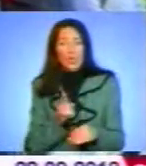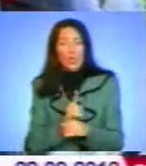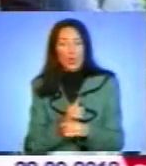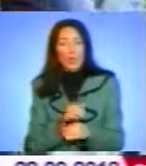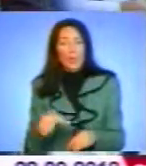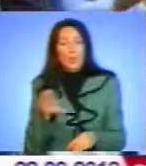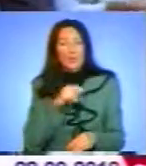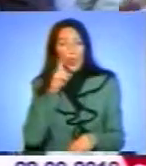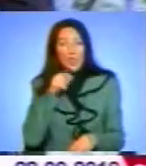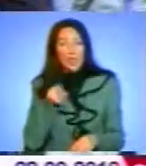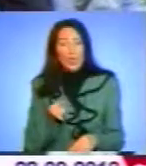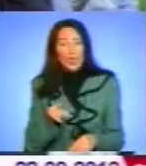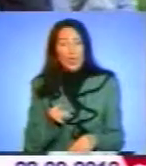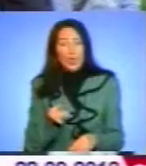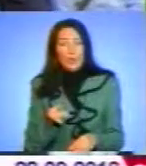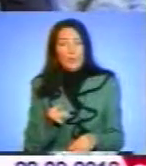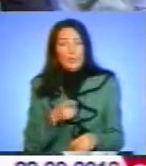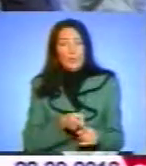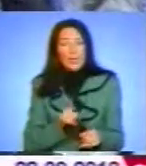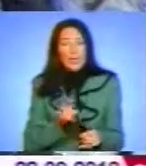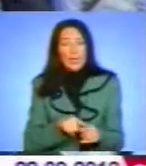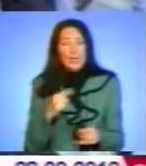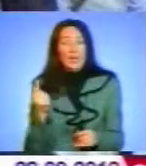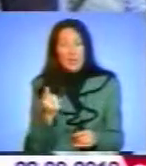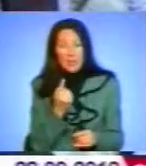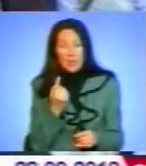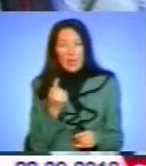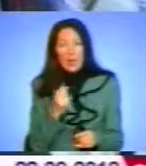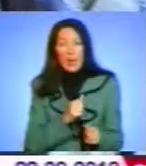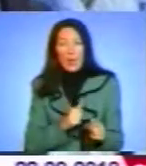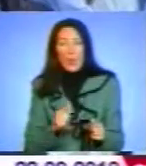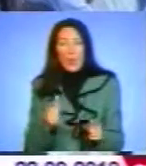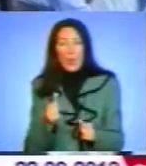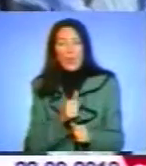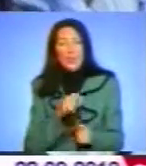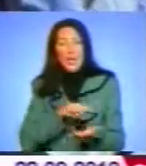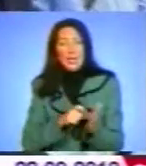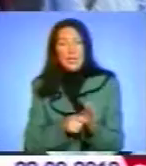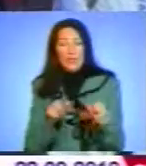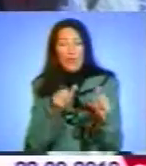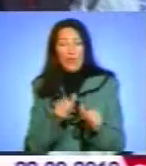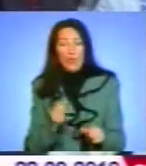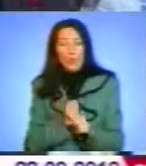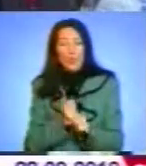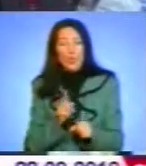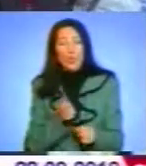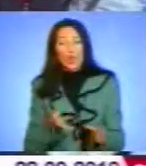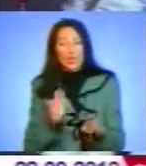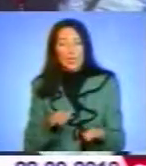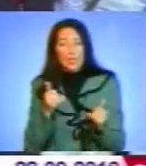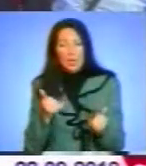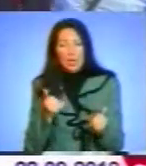по Україні, тому що це єдина позакласна форма роботи, яка залишилася на даний час,